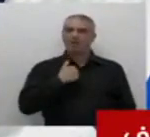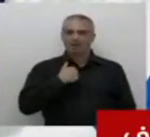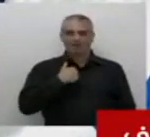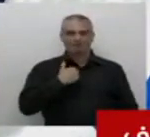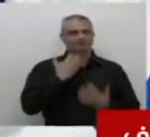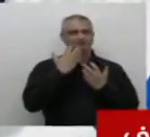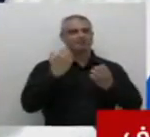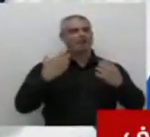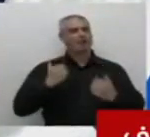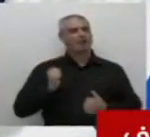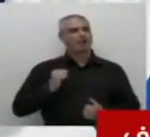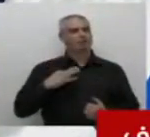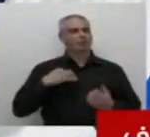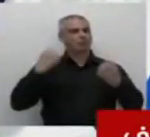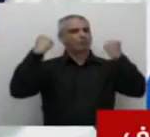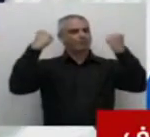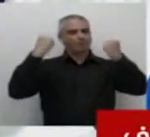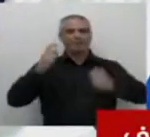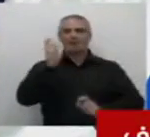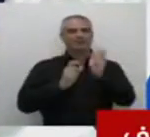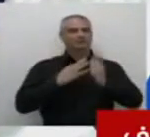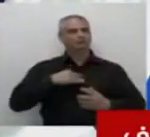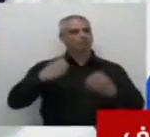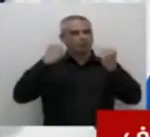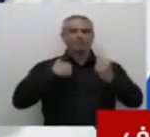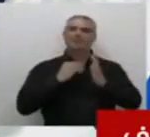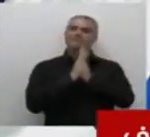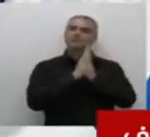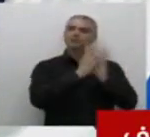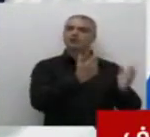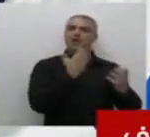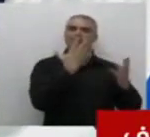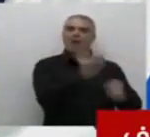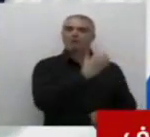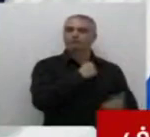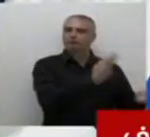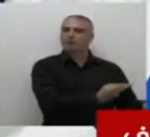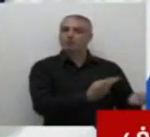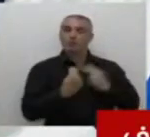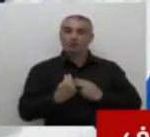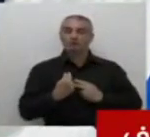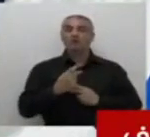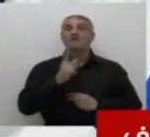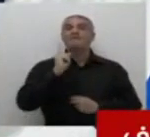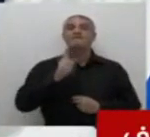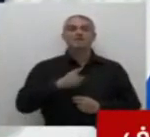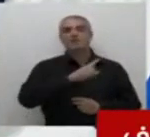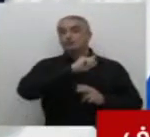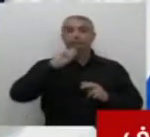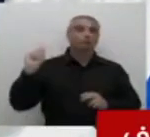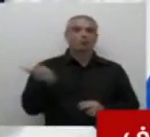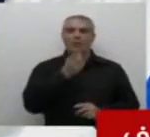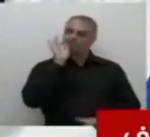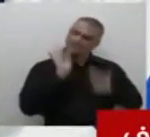هناك هناك واجب اخلاقي بدعم دوله اسرائيل انا اطالب بعوده المختطفين